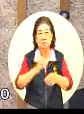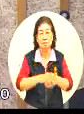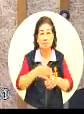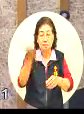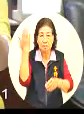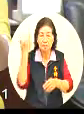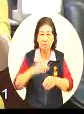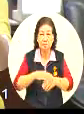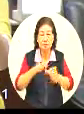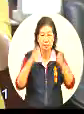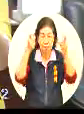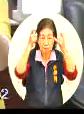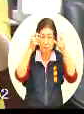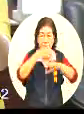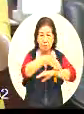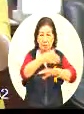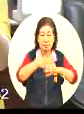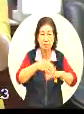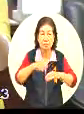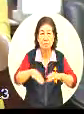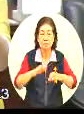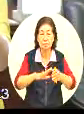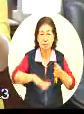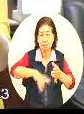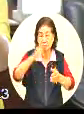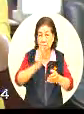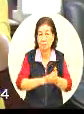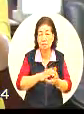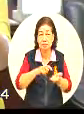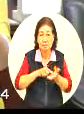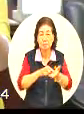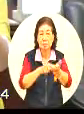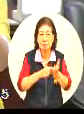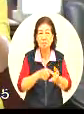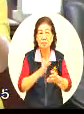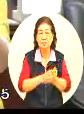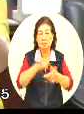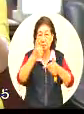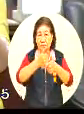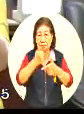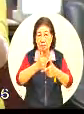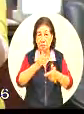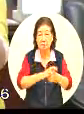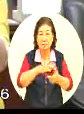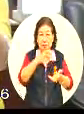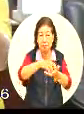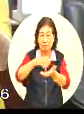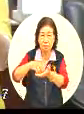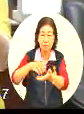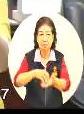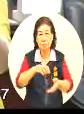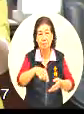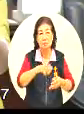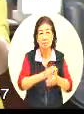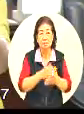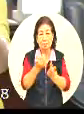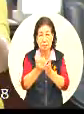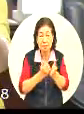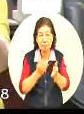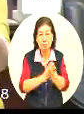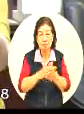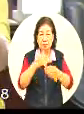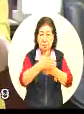哦，他当初在申请建造跟使用执照，黑头是有新签一个建筑线，那前面一定保持通